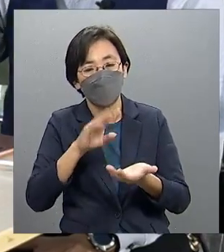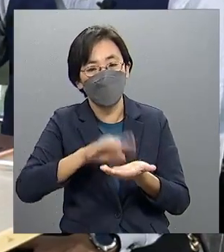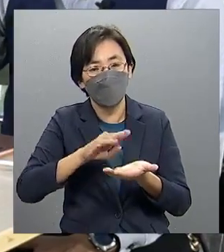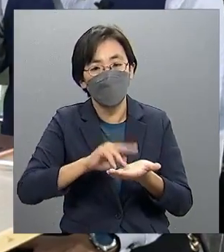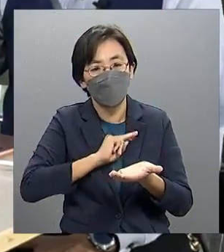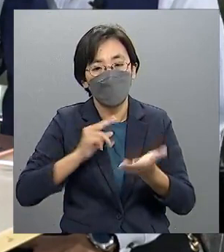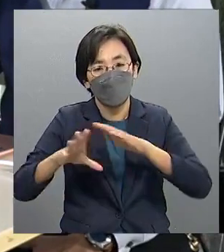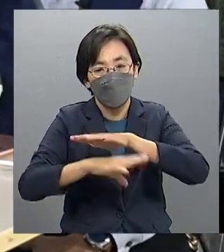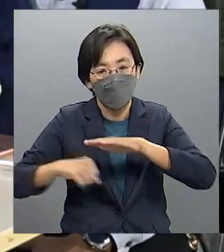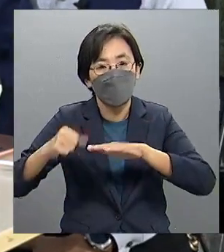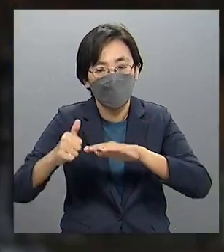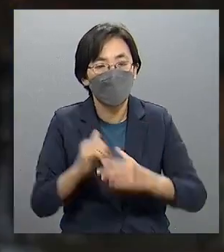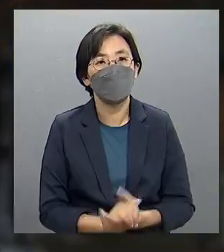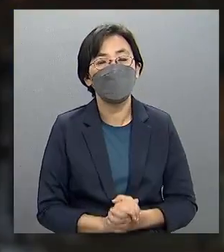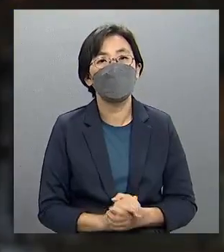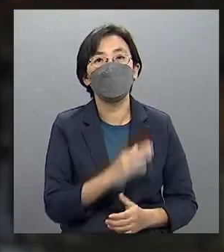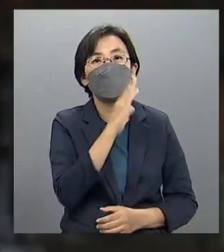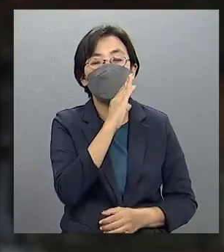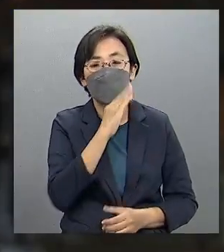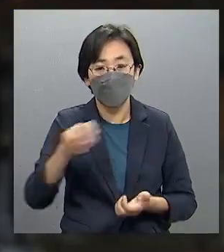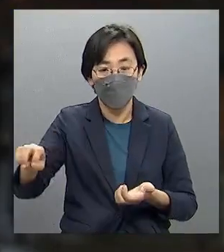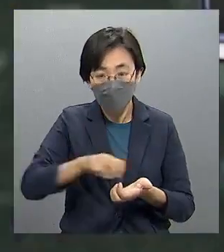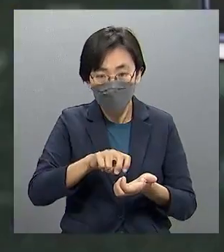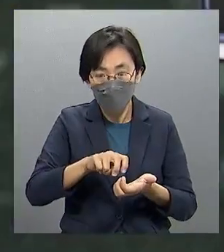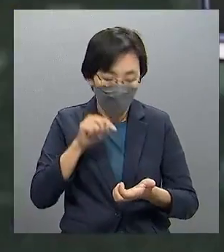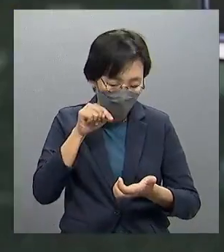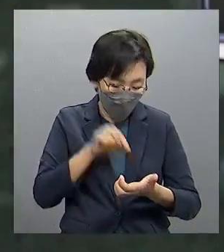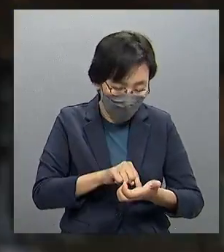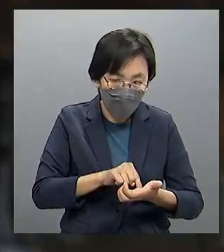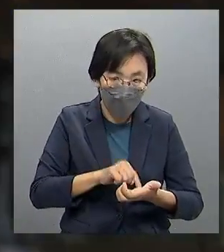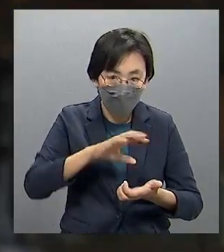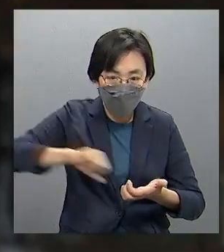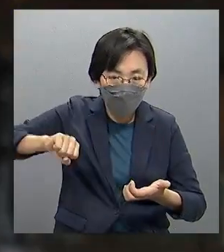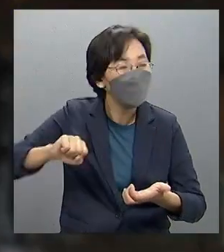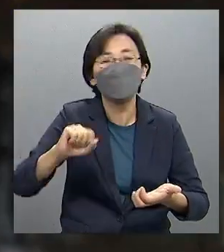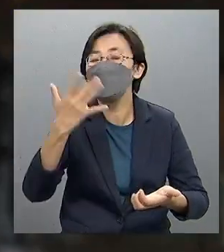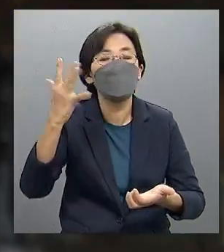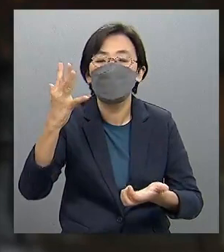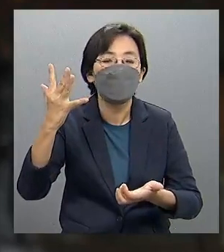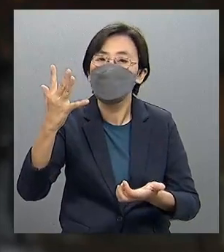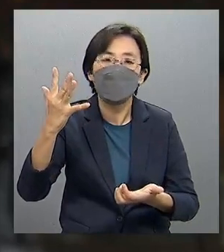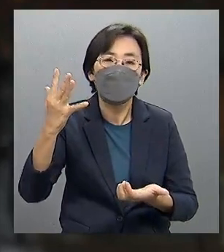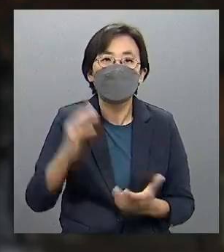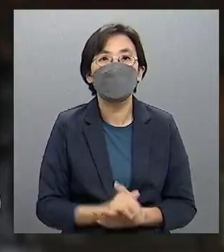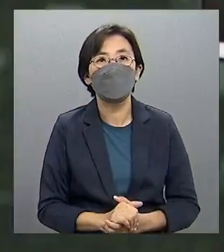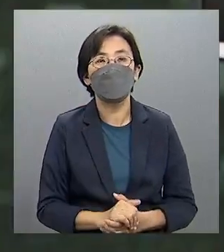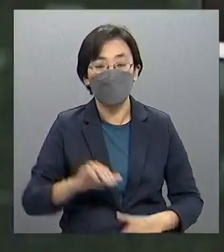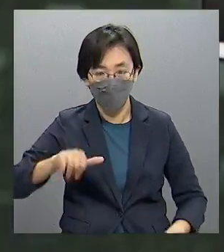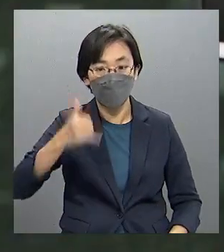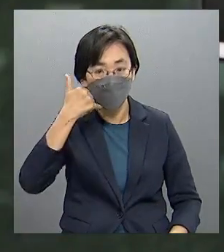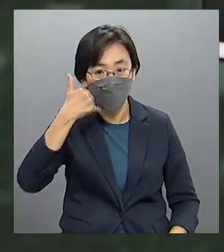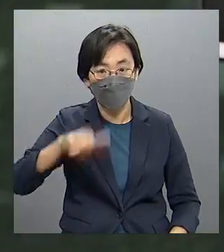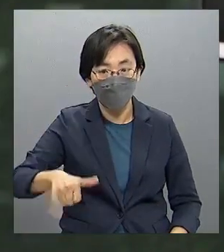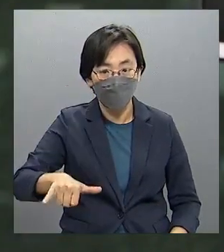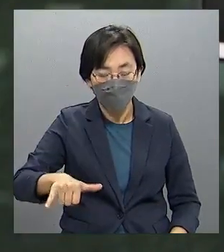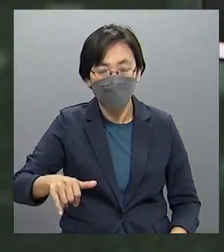ถ้าเป็นเรื่องของการที่ว่ากดปุ๊บแฮกปั๊บ ไม่มีทางเกิดขึ้น ในการรับสายนะฮะ ครับ อันนี้เราพูดถึงกดรับสายนะ กดรับส